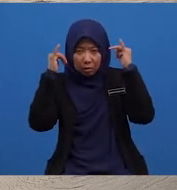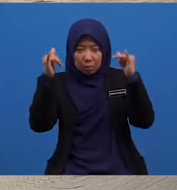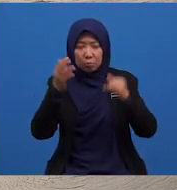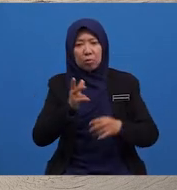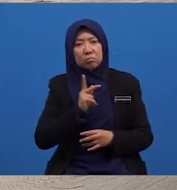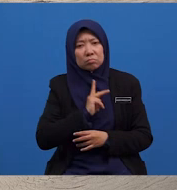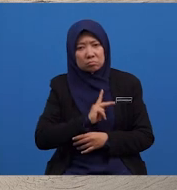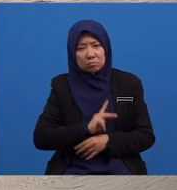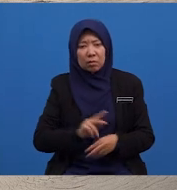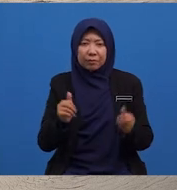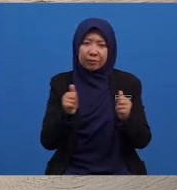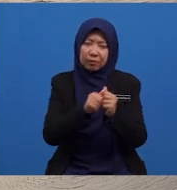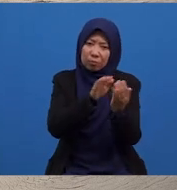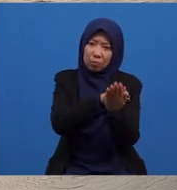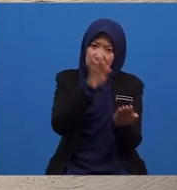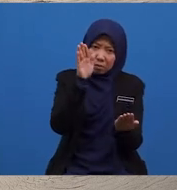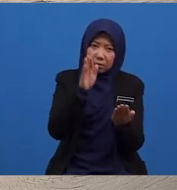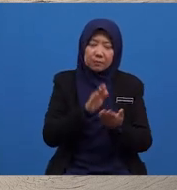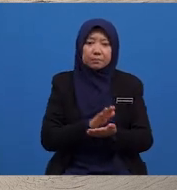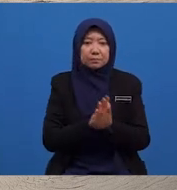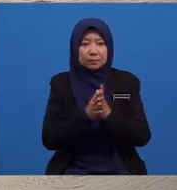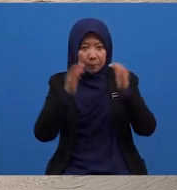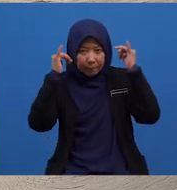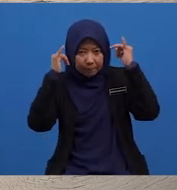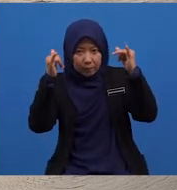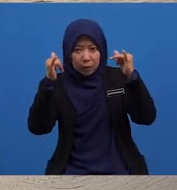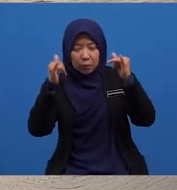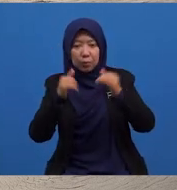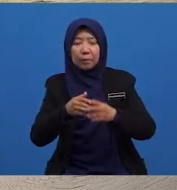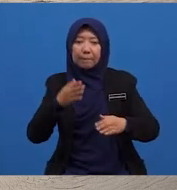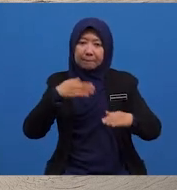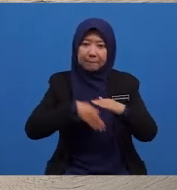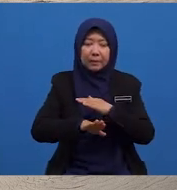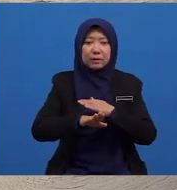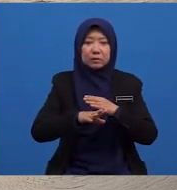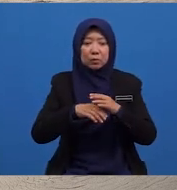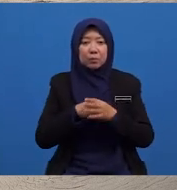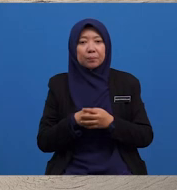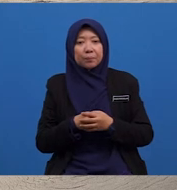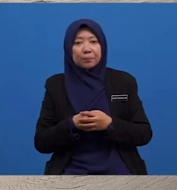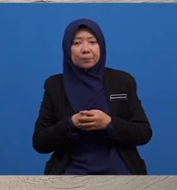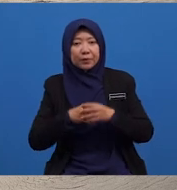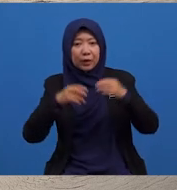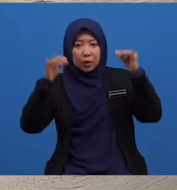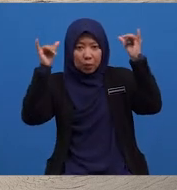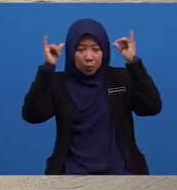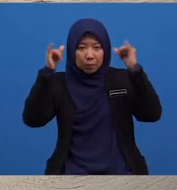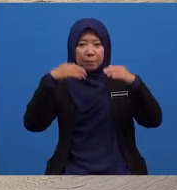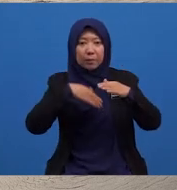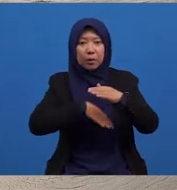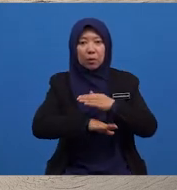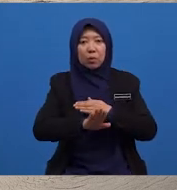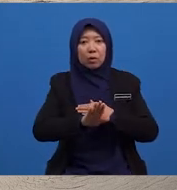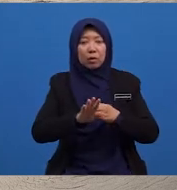dengan keadaan sang buaya. Sang kerbau pun menyusupkan tanduknya di bawah batang pokok itu dan menyuruh sang